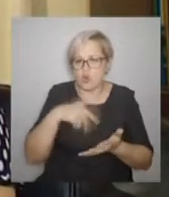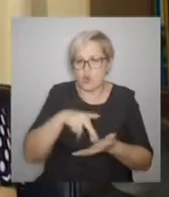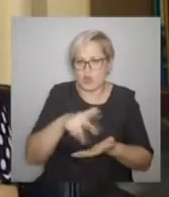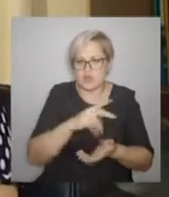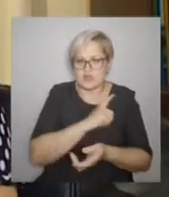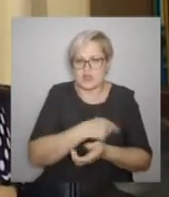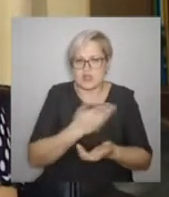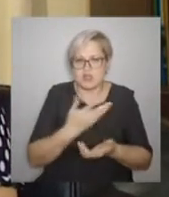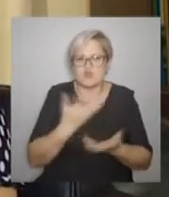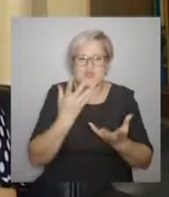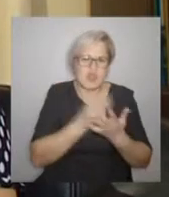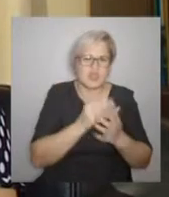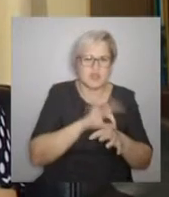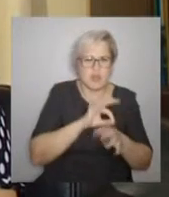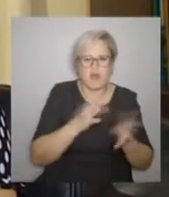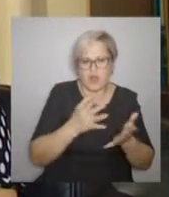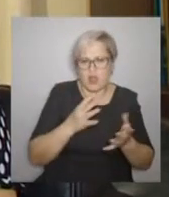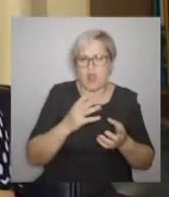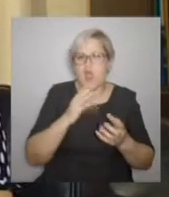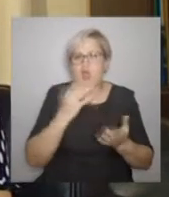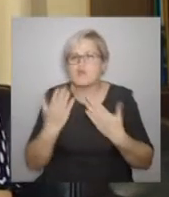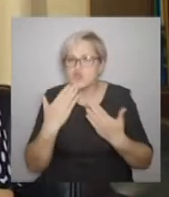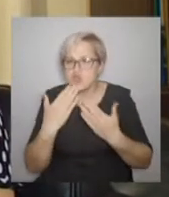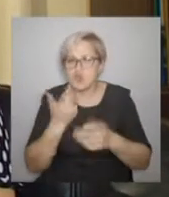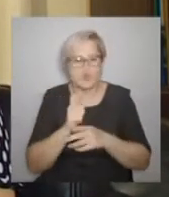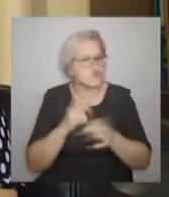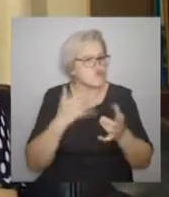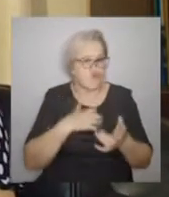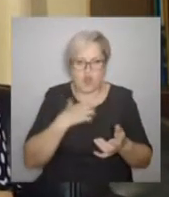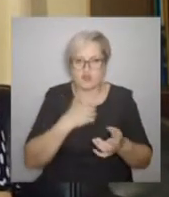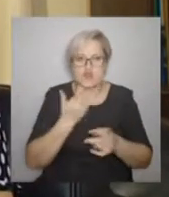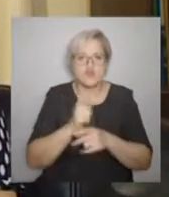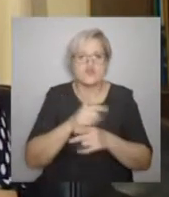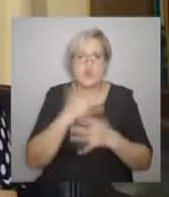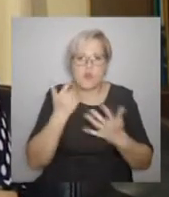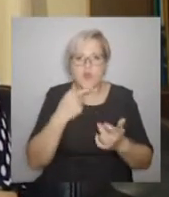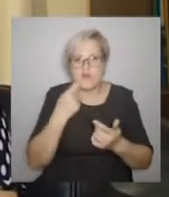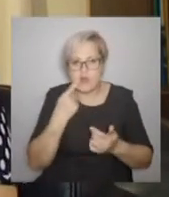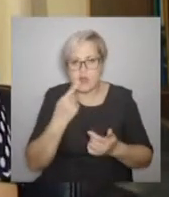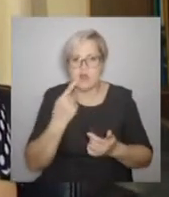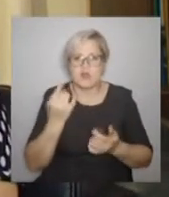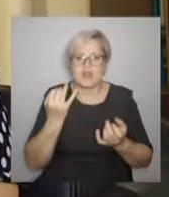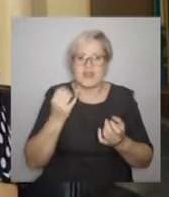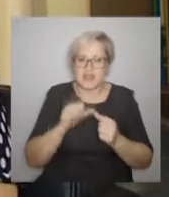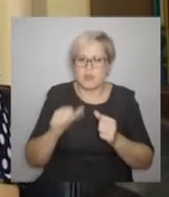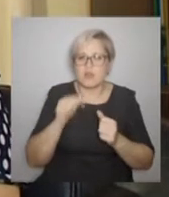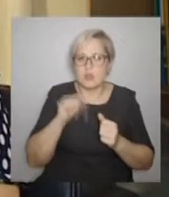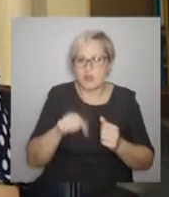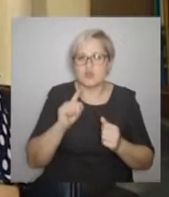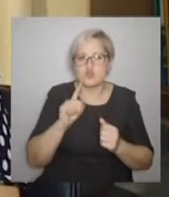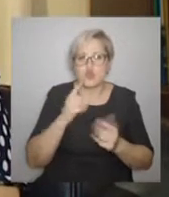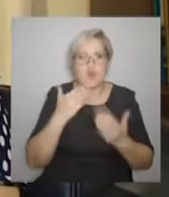И у нас есть и серебряный волонтер, то есть люди в возрасте, которые приходят. И